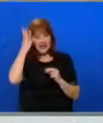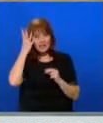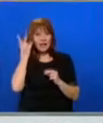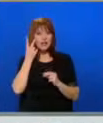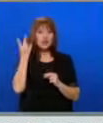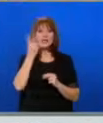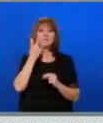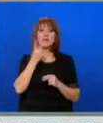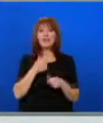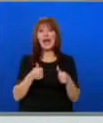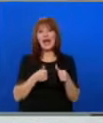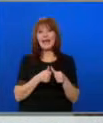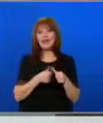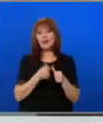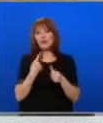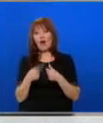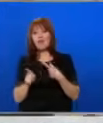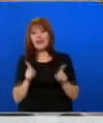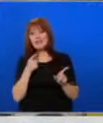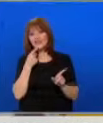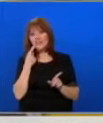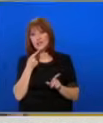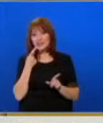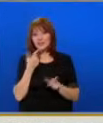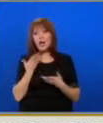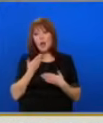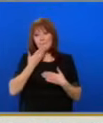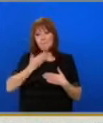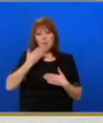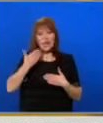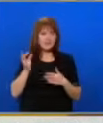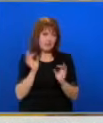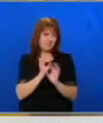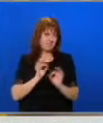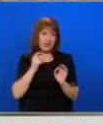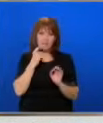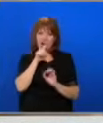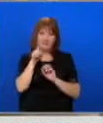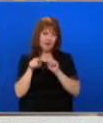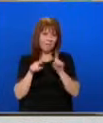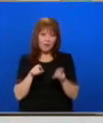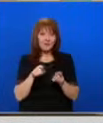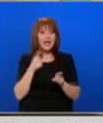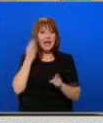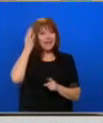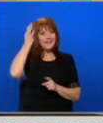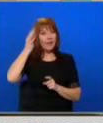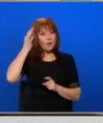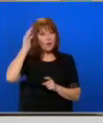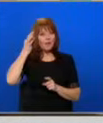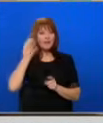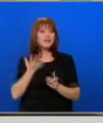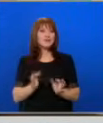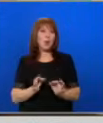на литература от различни езици. Особено пък поезия изобщо няма въпроси за поезията, тъй като тълкуването на поезия е нещо